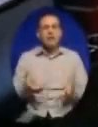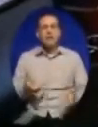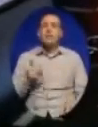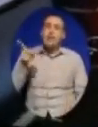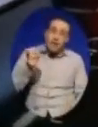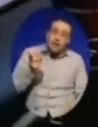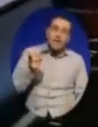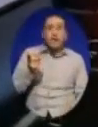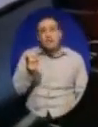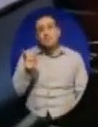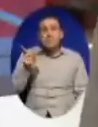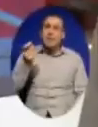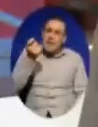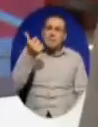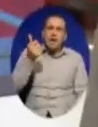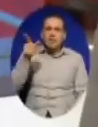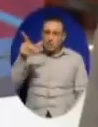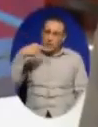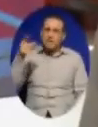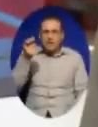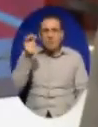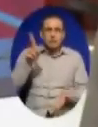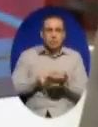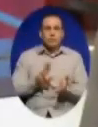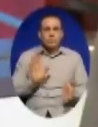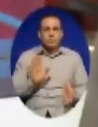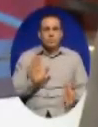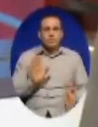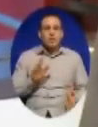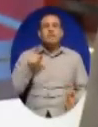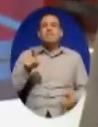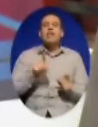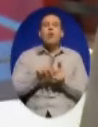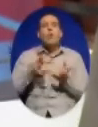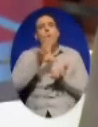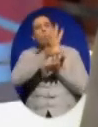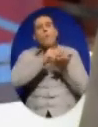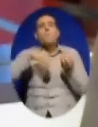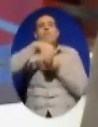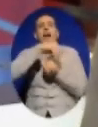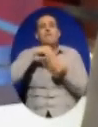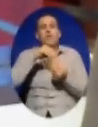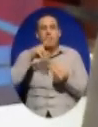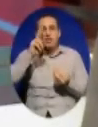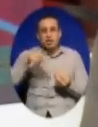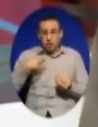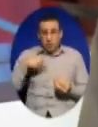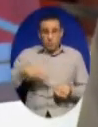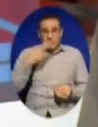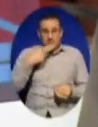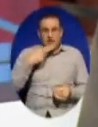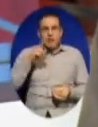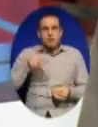בסביבה. קודם כל, רואים על גנטיקה, זה לא גנטיקה, אבל הביולוגיה, זה מטאפורה. נכון. יש לנו קובץ של תכונות